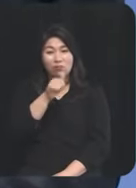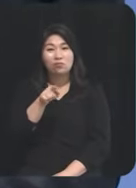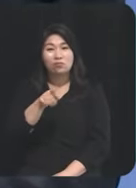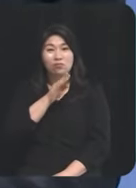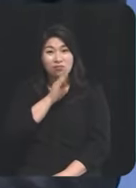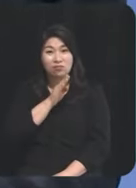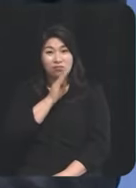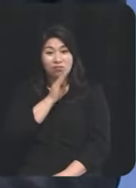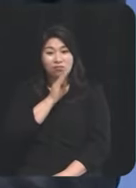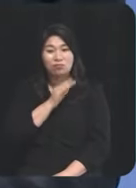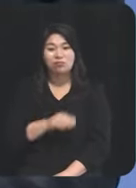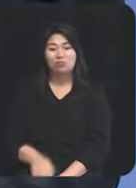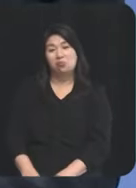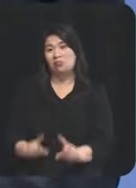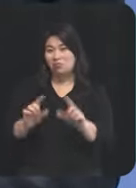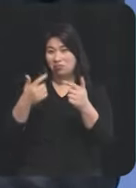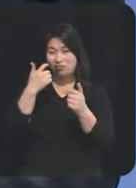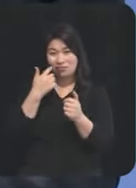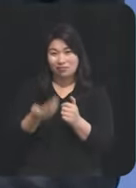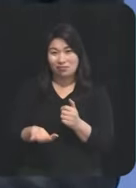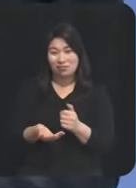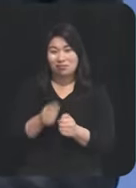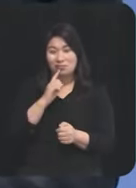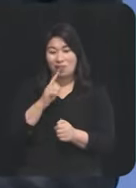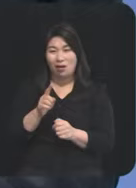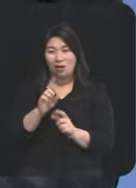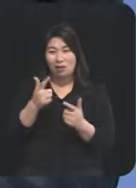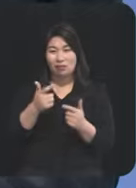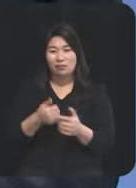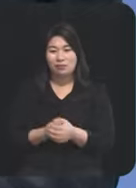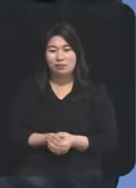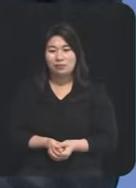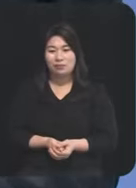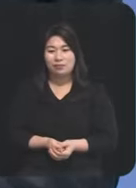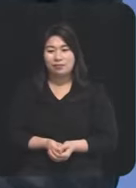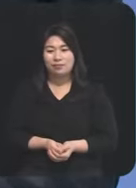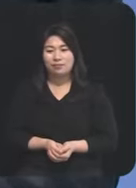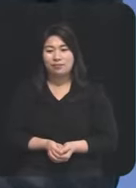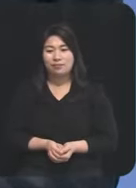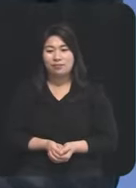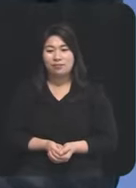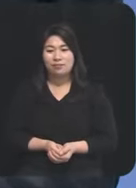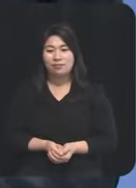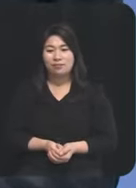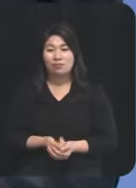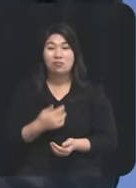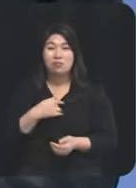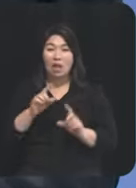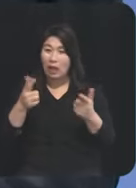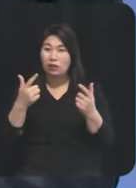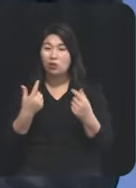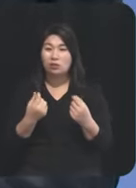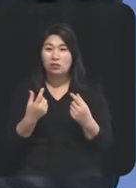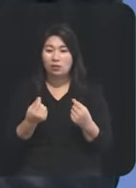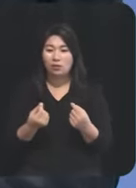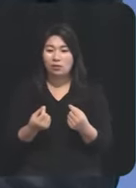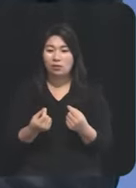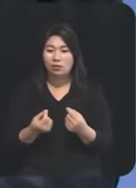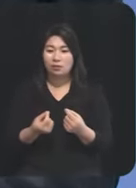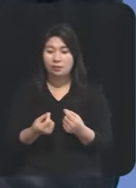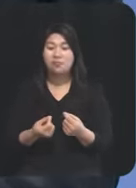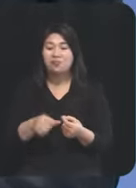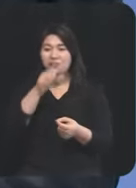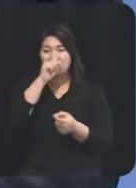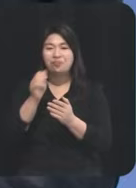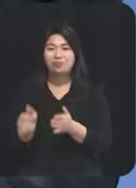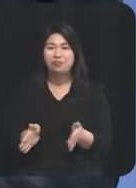맞죠? 그게 뭐 아니라고 그렇게 발뺌을 하지. 뭐 아니라고 발뺌 안 했죠. 처음에는 본인이 뭐 아닌 것처럼 이게 말씀하시는데 아닌 것처럼 얘기 안